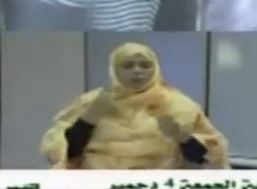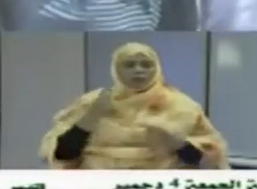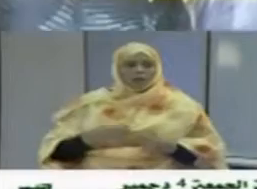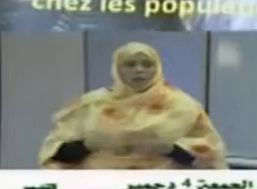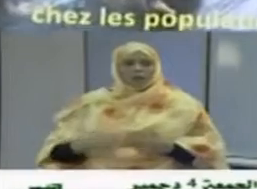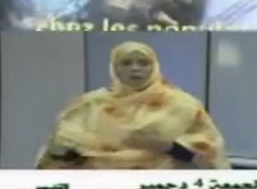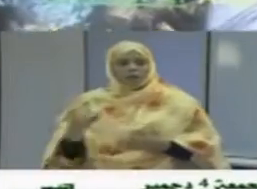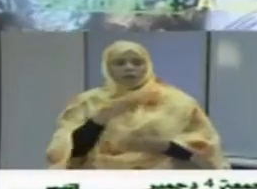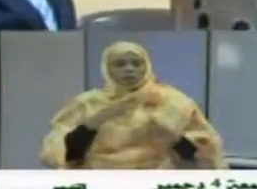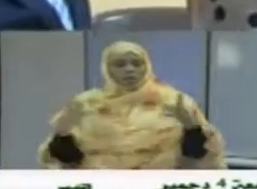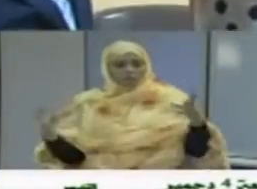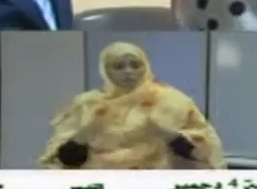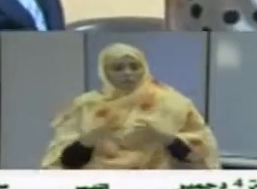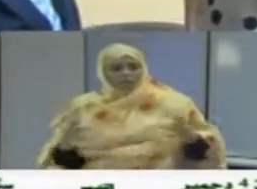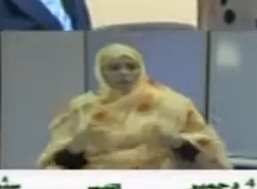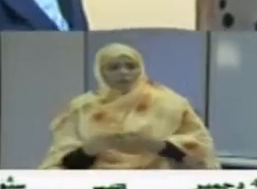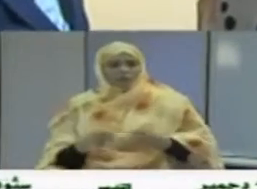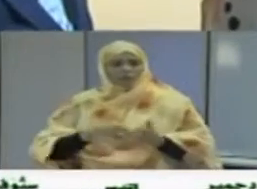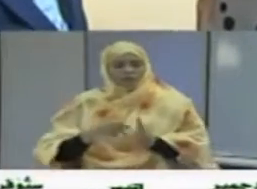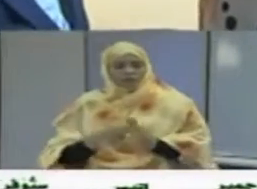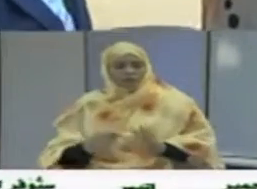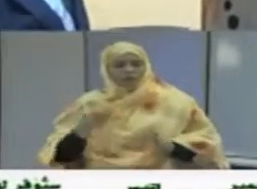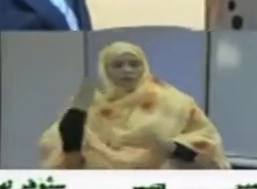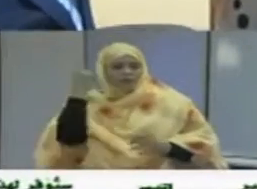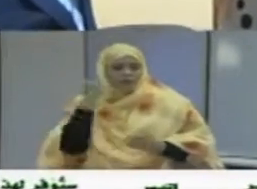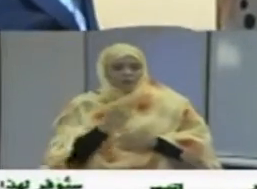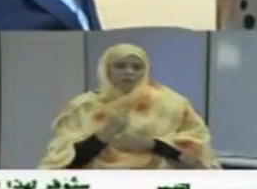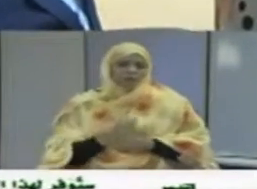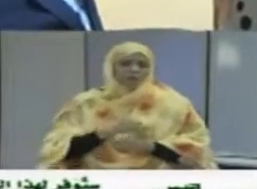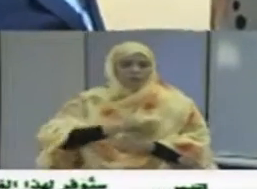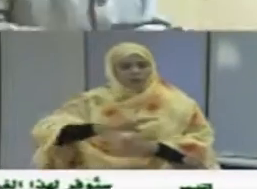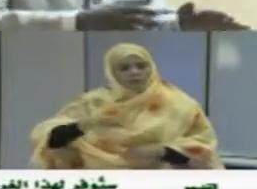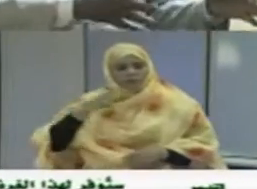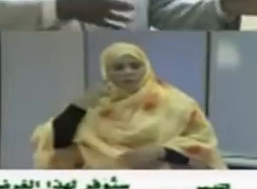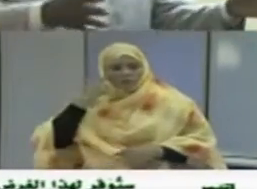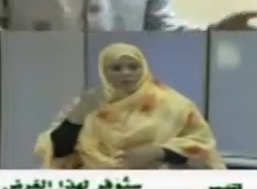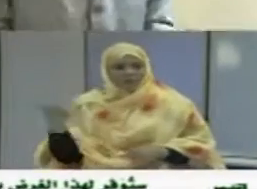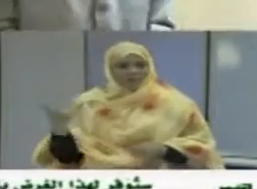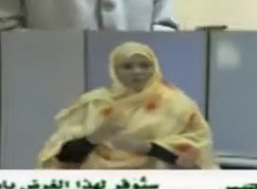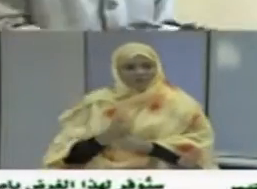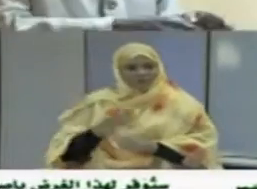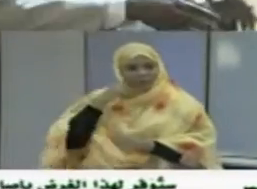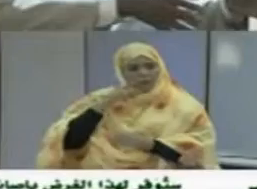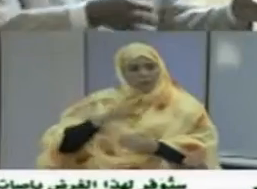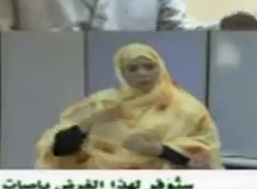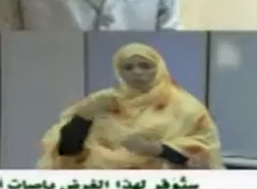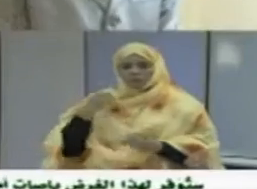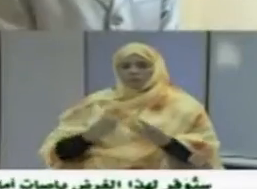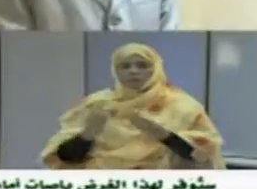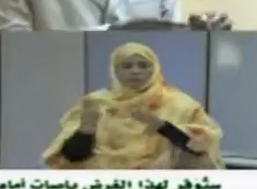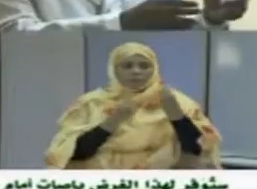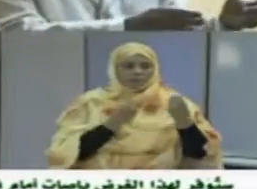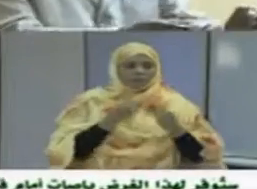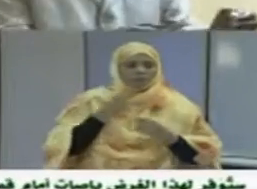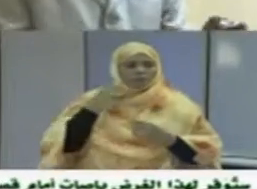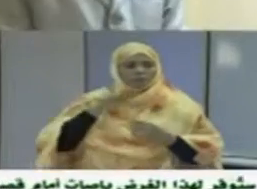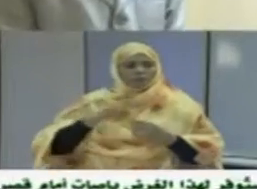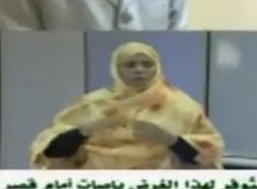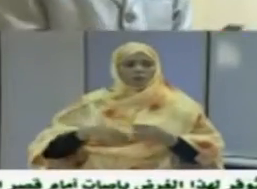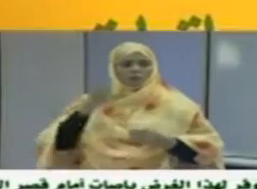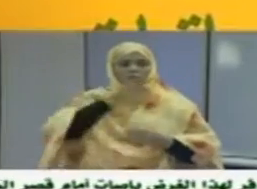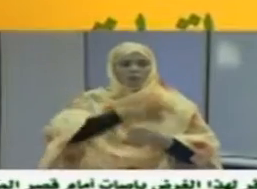على شرح مفصل لوضعية المشروع والمؤشرات الكفيلة بتحقيق أهدافه وإمكانية توسيع قائمة المستفيدين